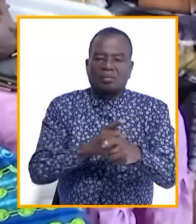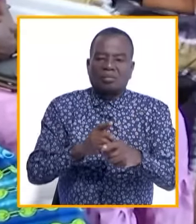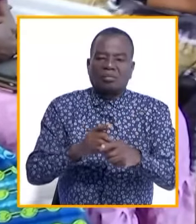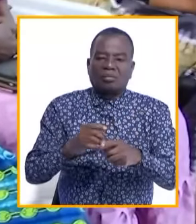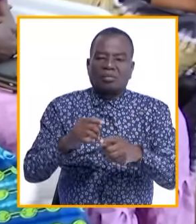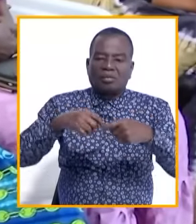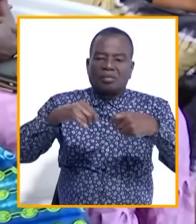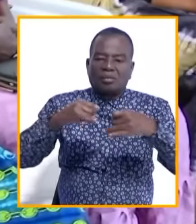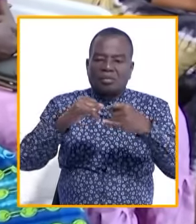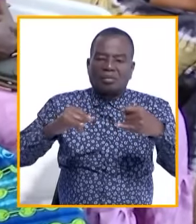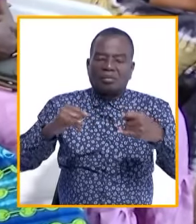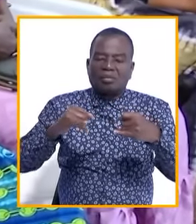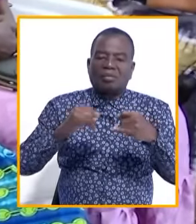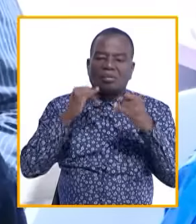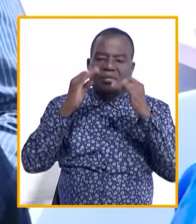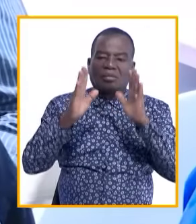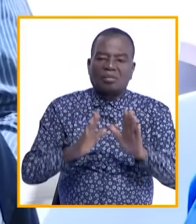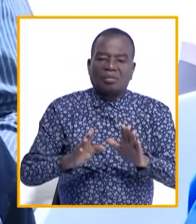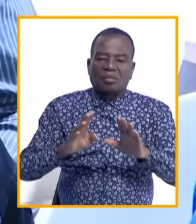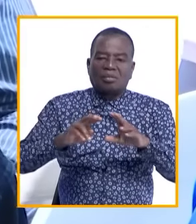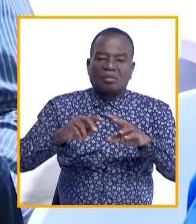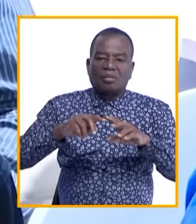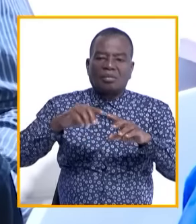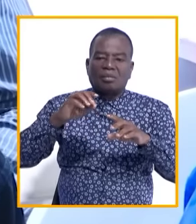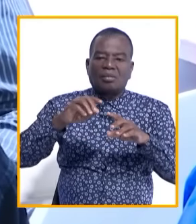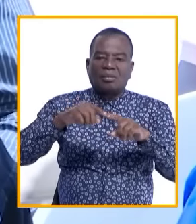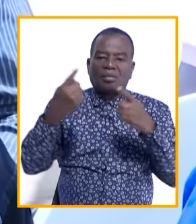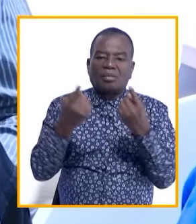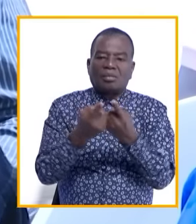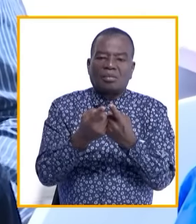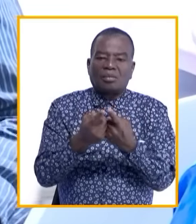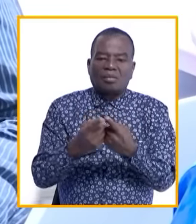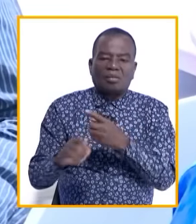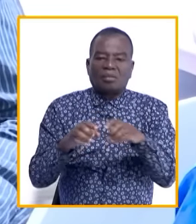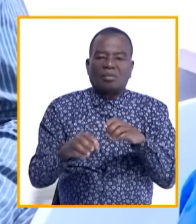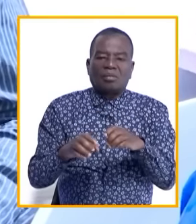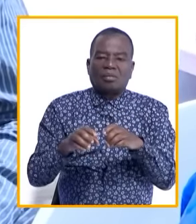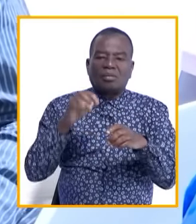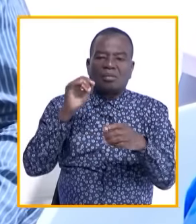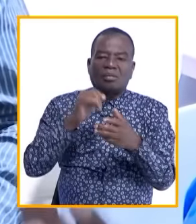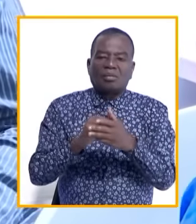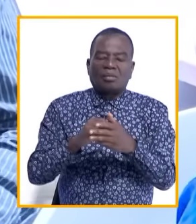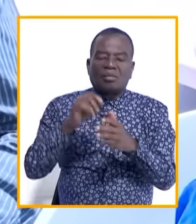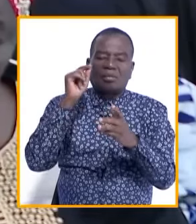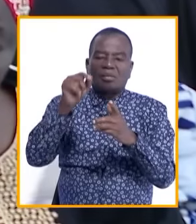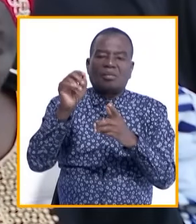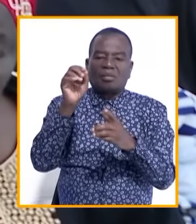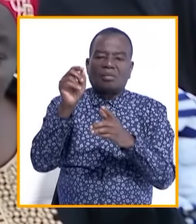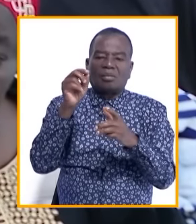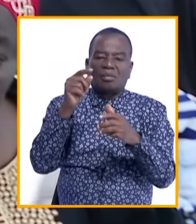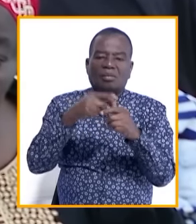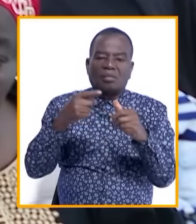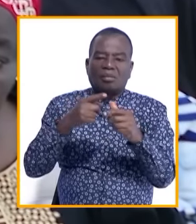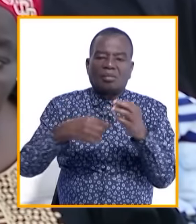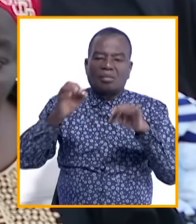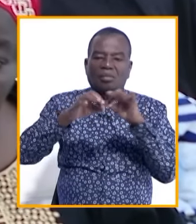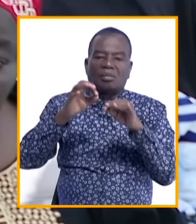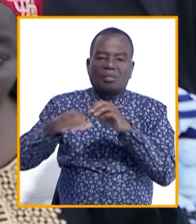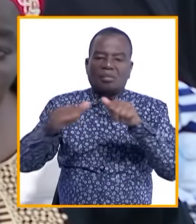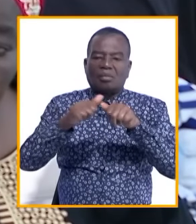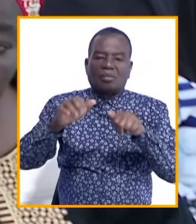contribuer au développement. La chaîne citoyenne et républicaine, CCR, un mouvement de promotion de la paix, en temps fait 17 maximes, un